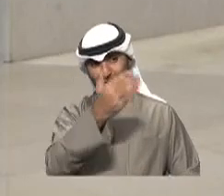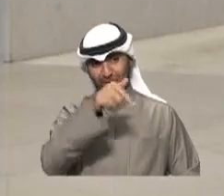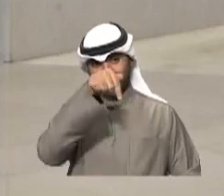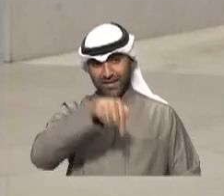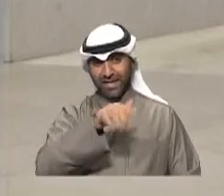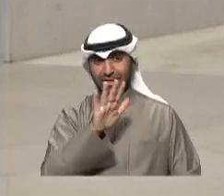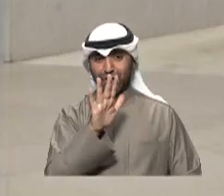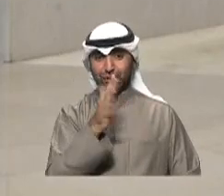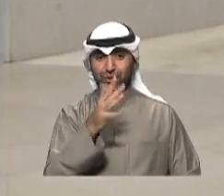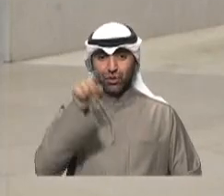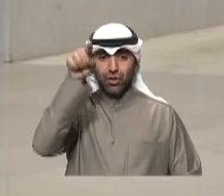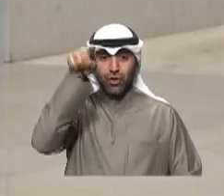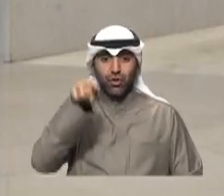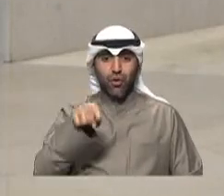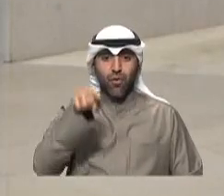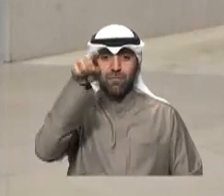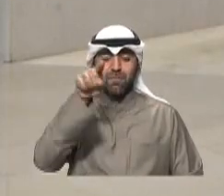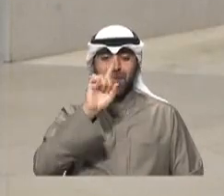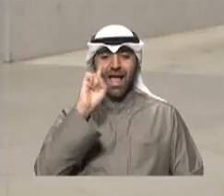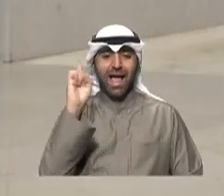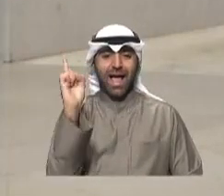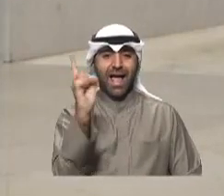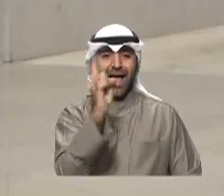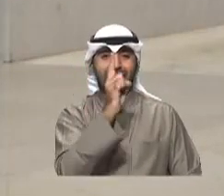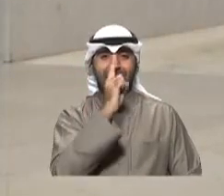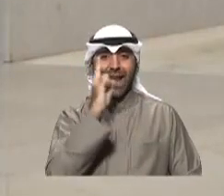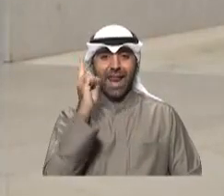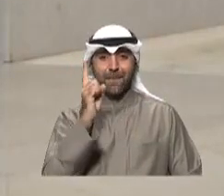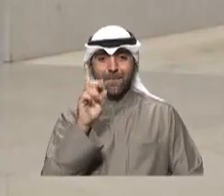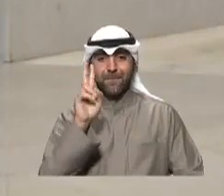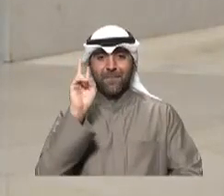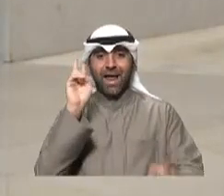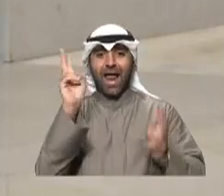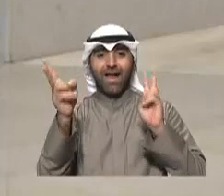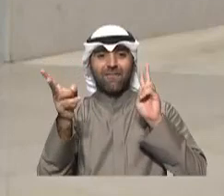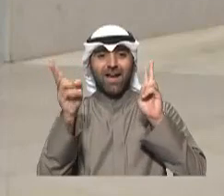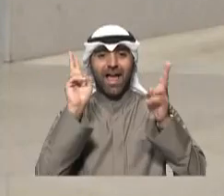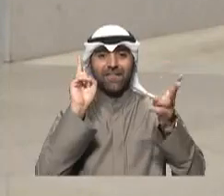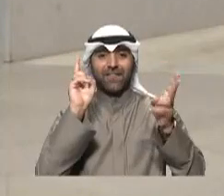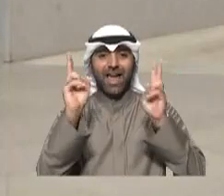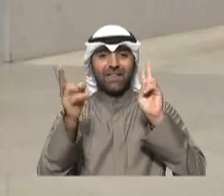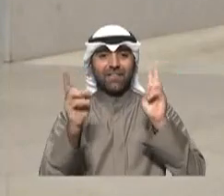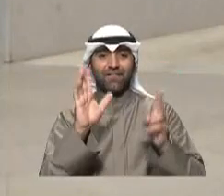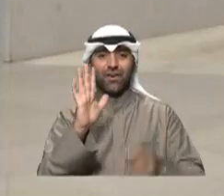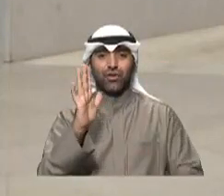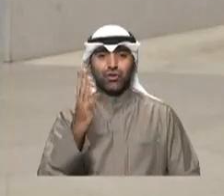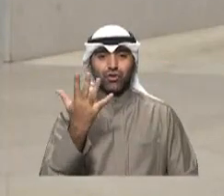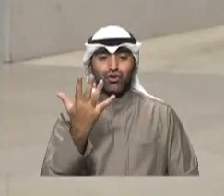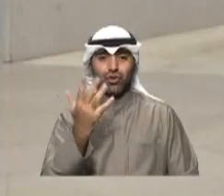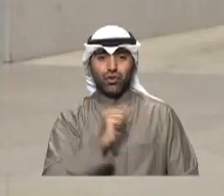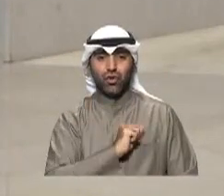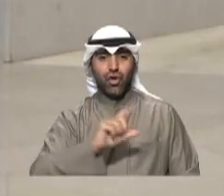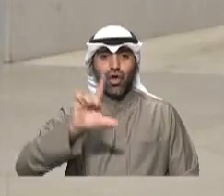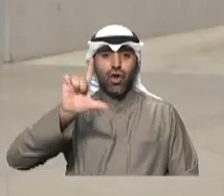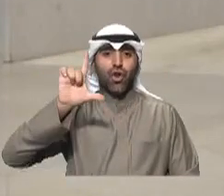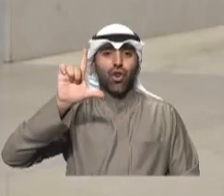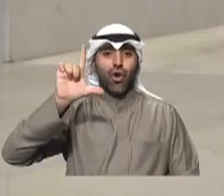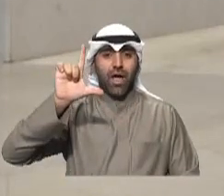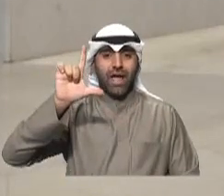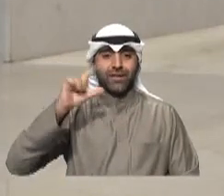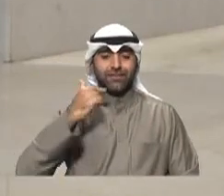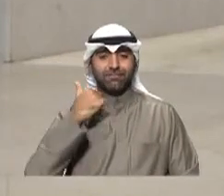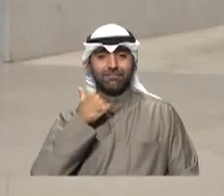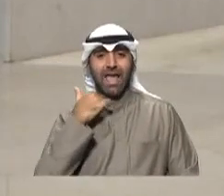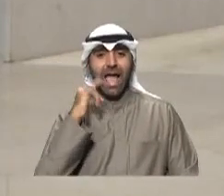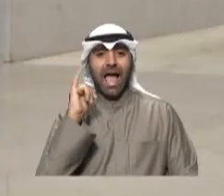للاطفال ايضا لتشجيعهم للاهتمام باللغه العربيه اليوم نرى تاثير الرقمي وهمم مجموعه من